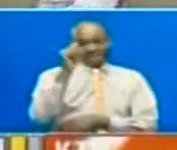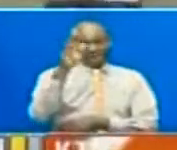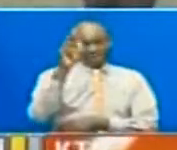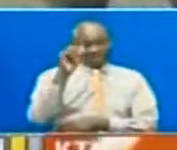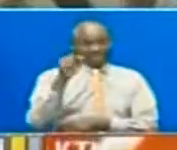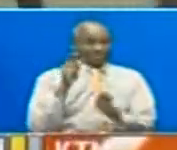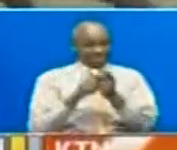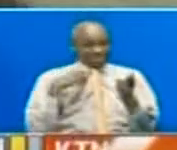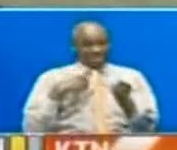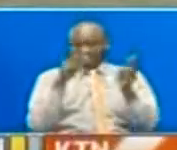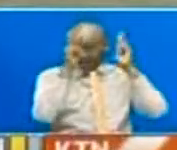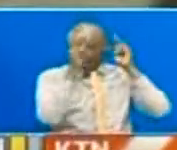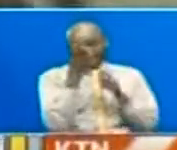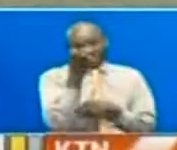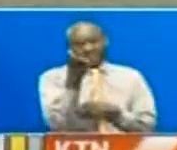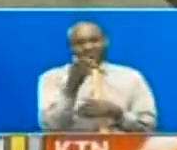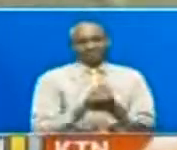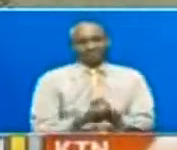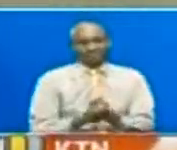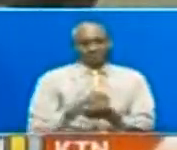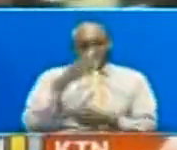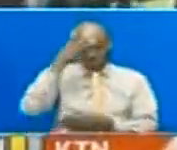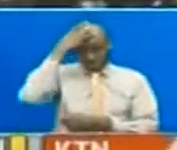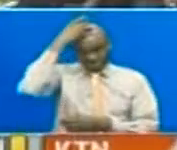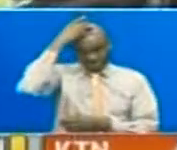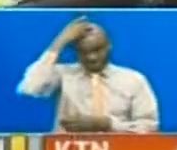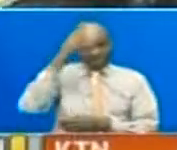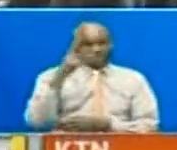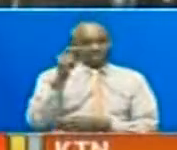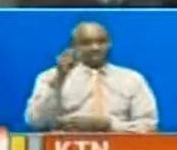uga wa chuo kikuu cha Kakamega. Moses Wakhisi, KTN Michezo.